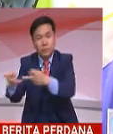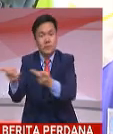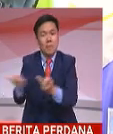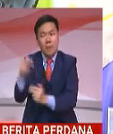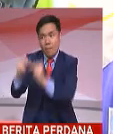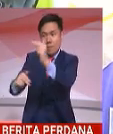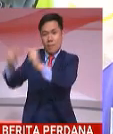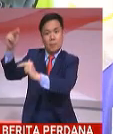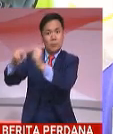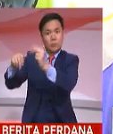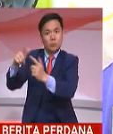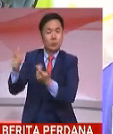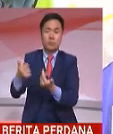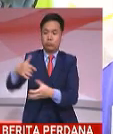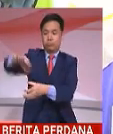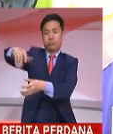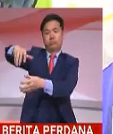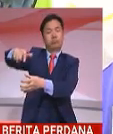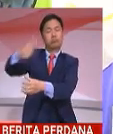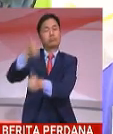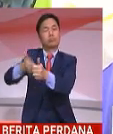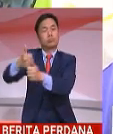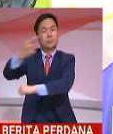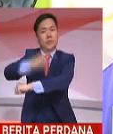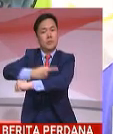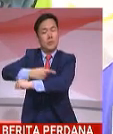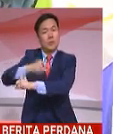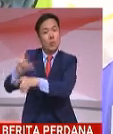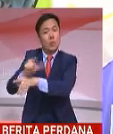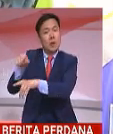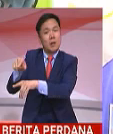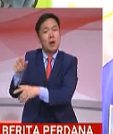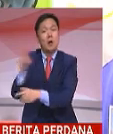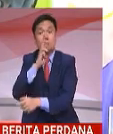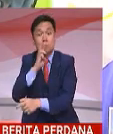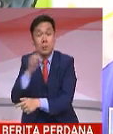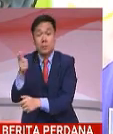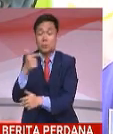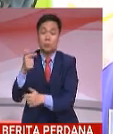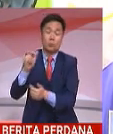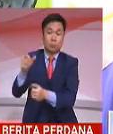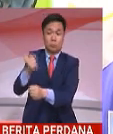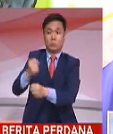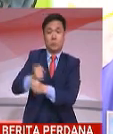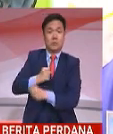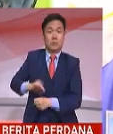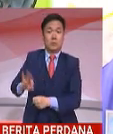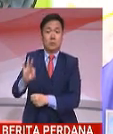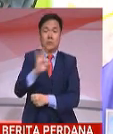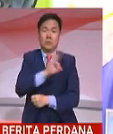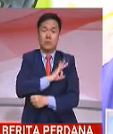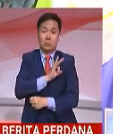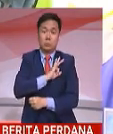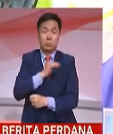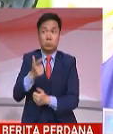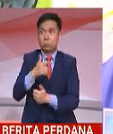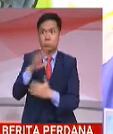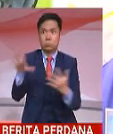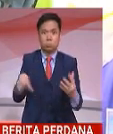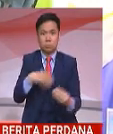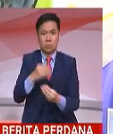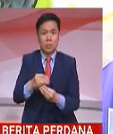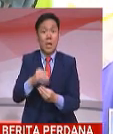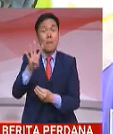ini untuk kegunaan domestik, kegunaan harian dan turut melibatkan kegunaan bagi pekerja-pekerja tapak yang dianggarkan